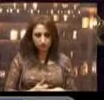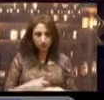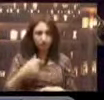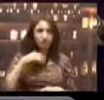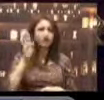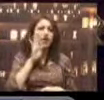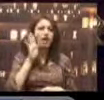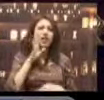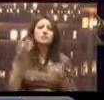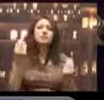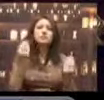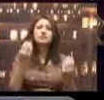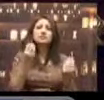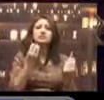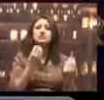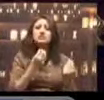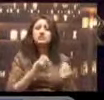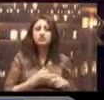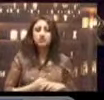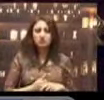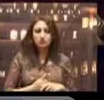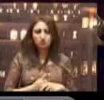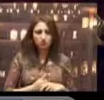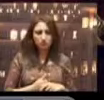اتعلمت كتير قوي مثلا من